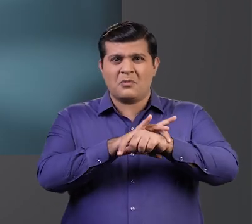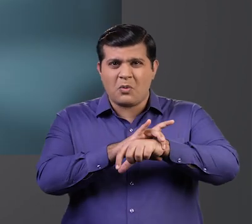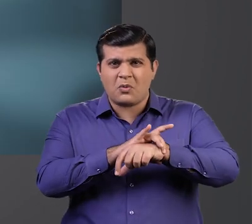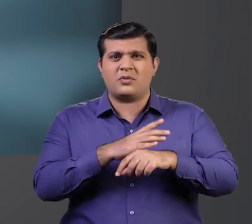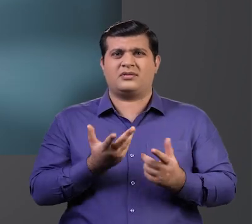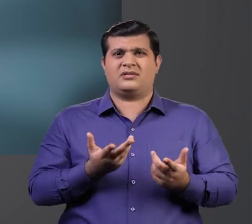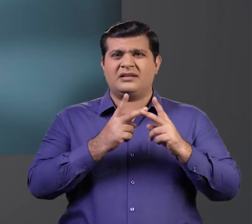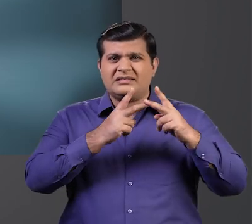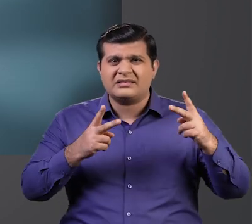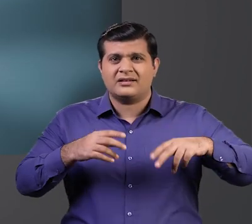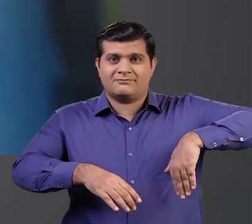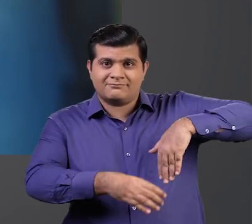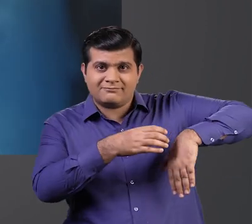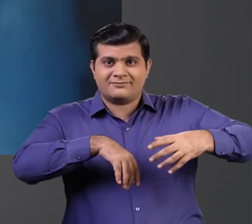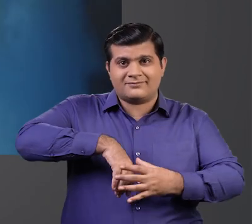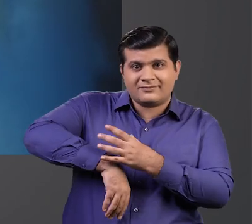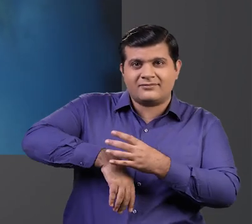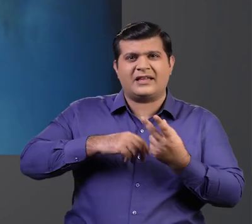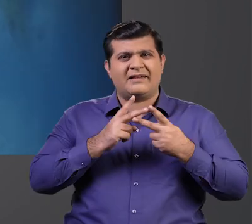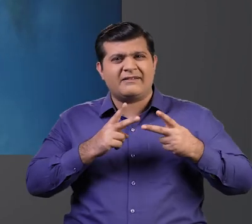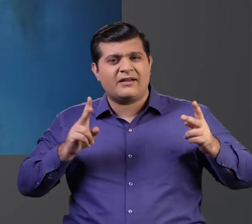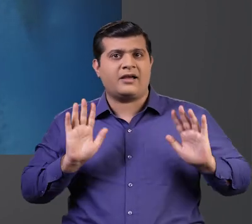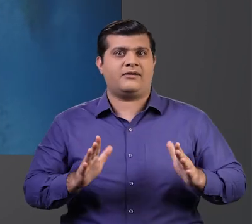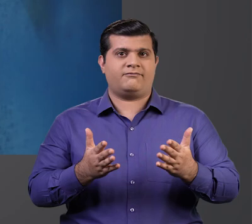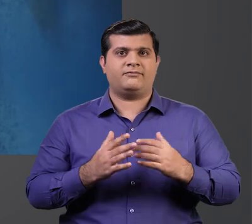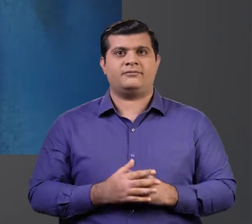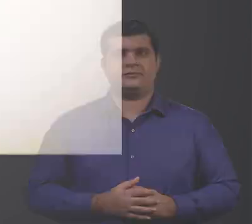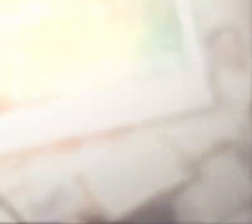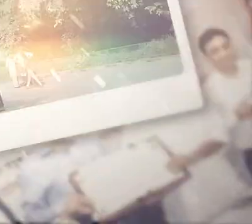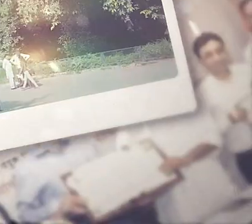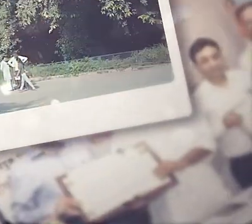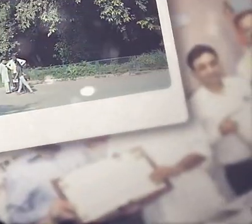और ऑर्थोटिक्स एवं प्रोस्थेटिक्स शामिल हैं।